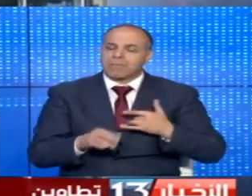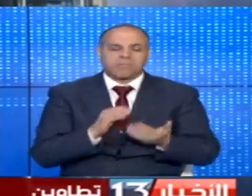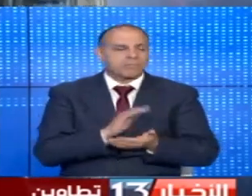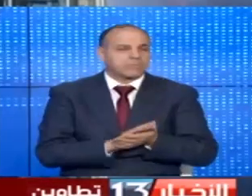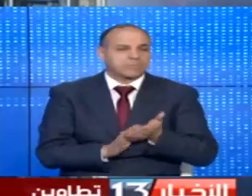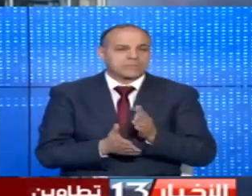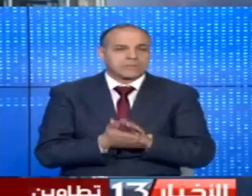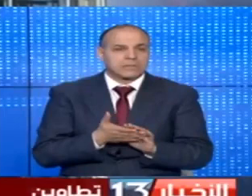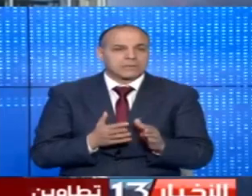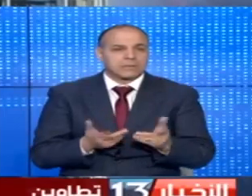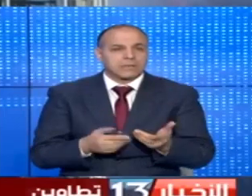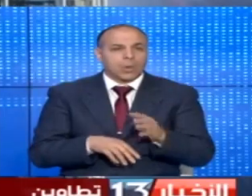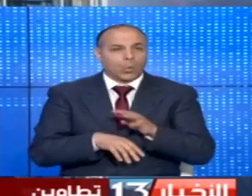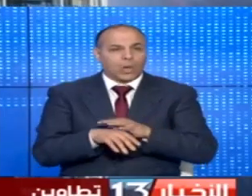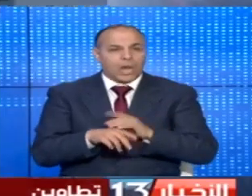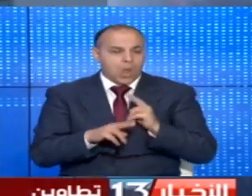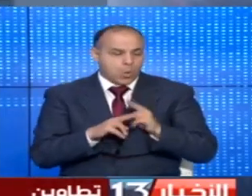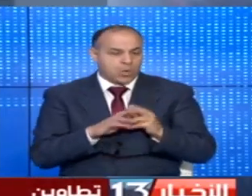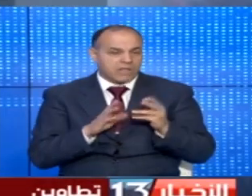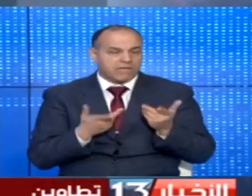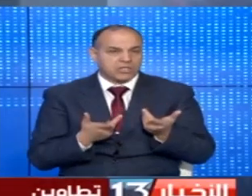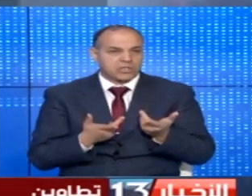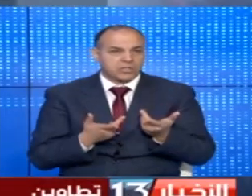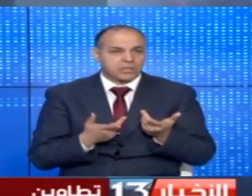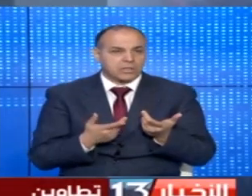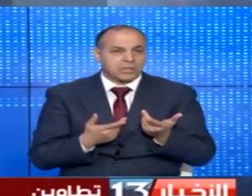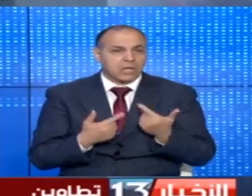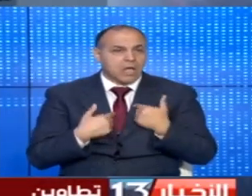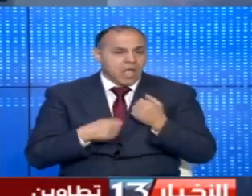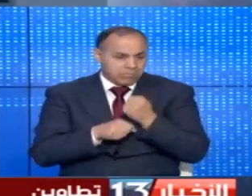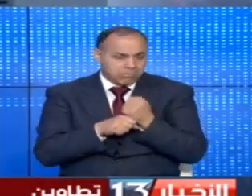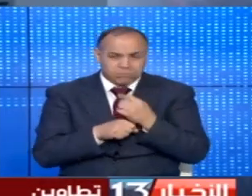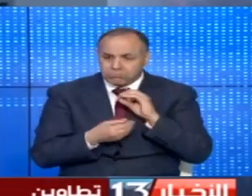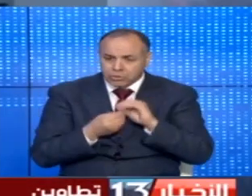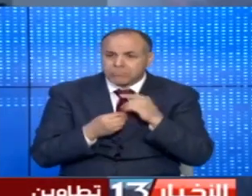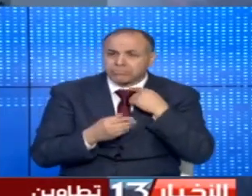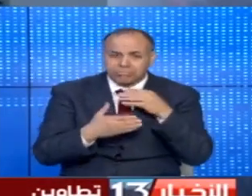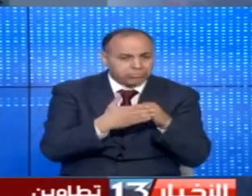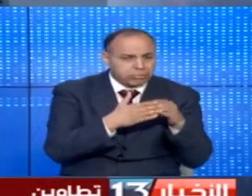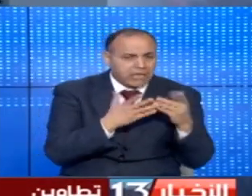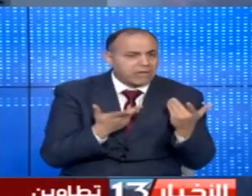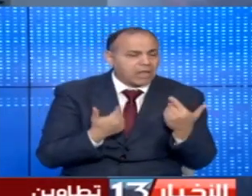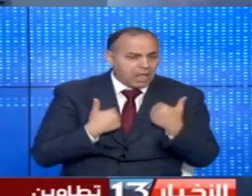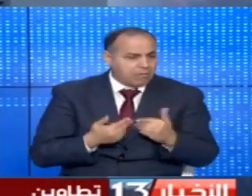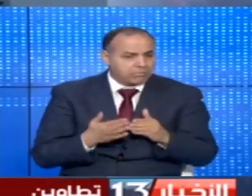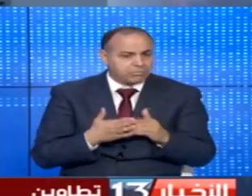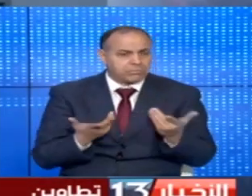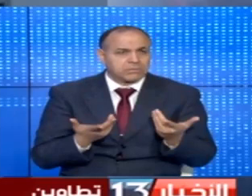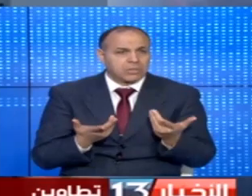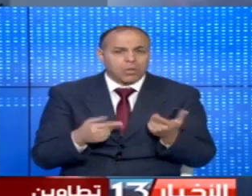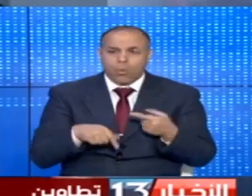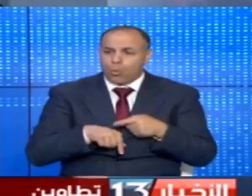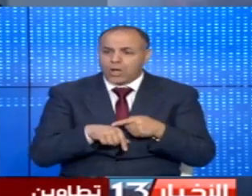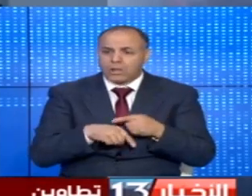في ولايه بالاسم هي ناس مصالحها فهمت ولا متوقفه وشوفوا